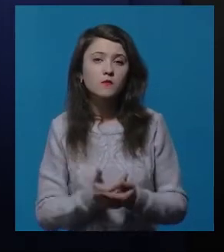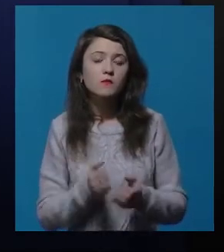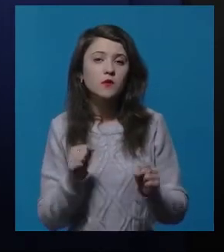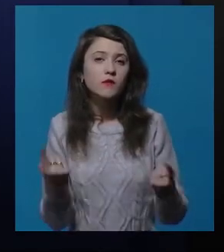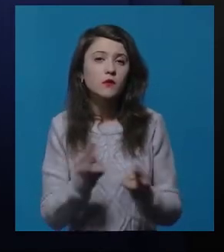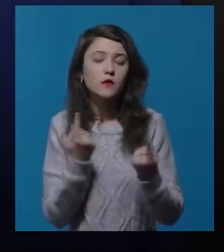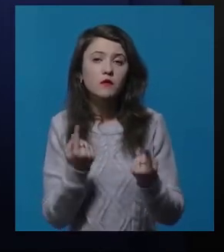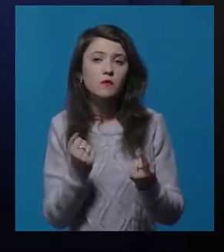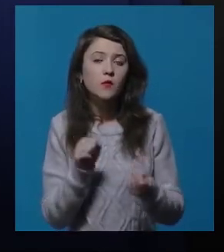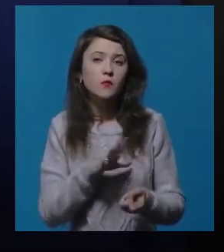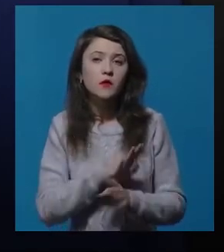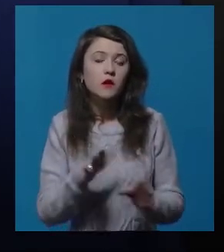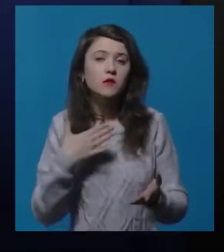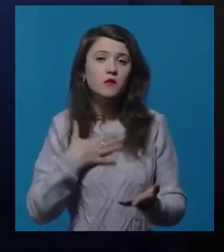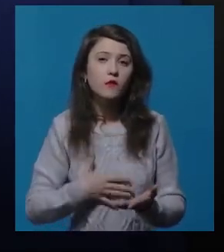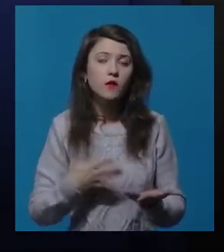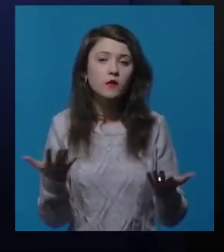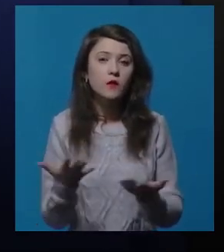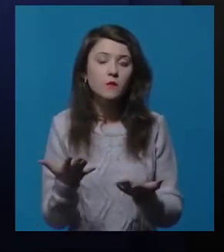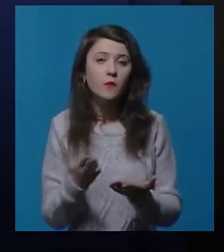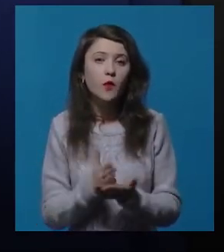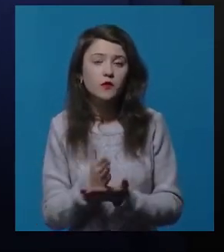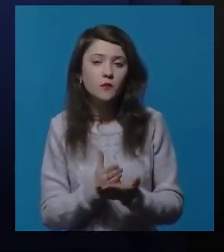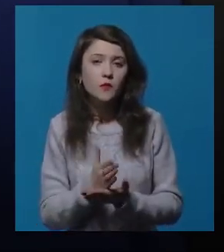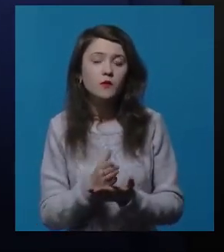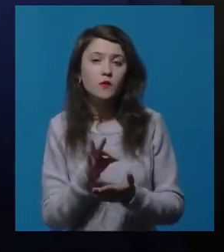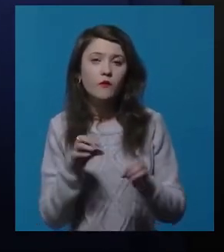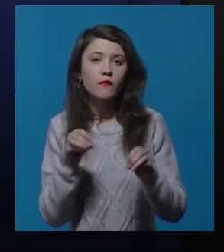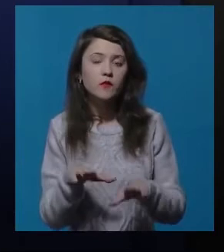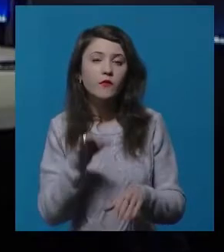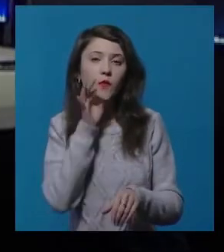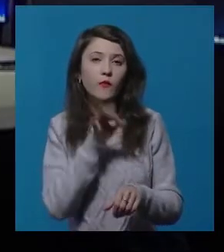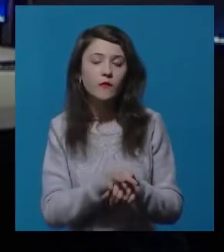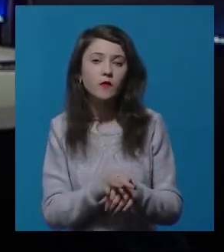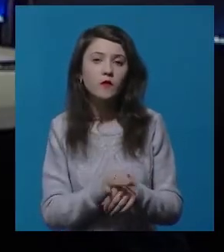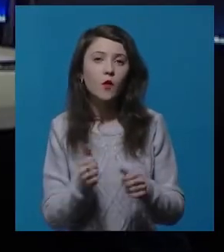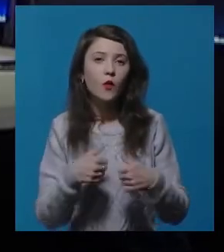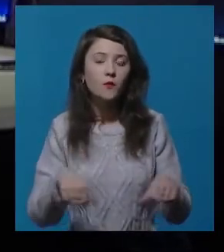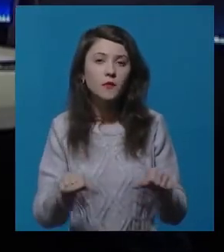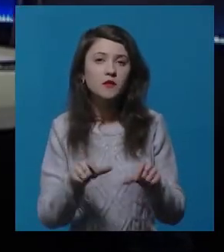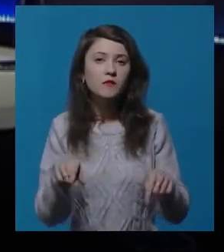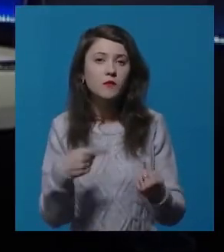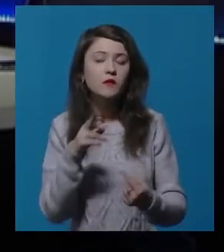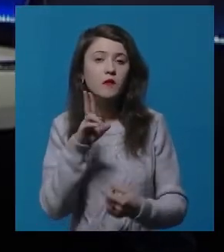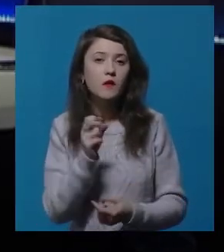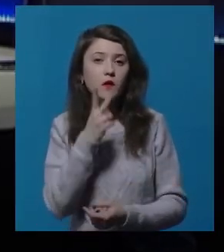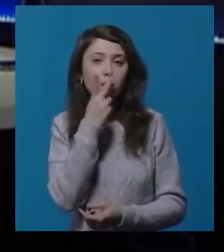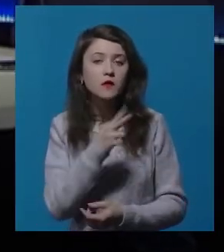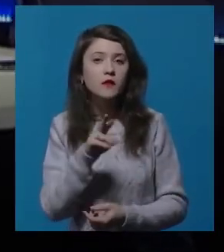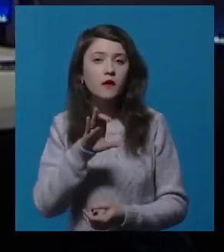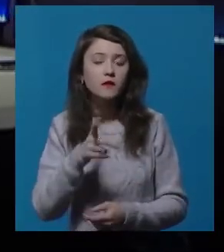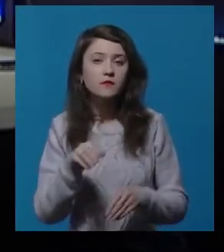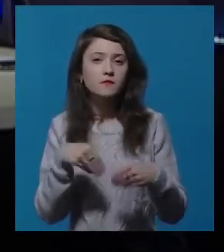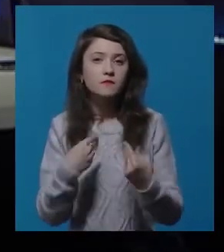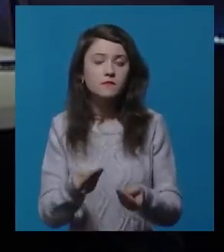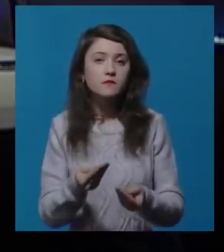бути незадоволення певною правовими послугами, то вирішується відповідною комісією створеною, яка розглядає, як якість надання правової